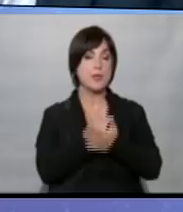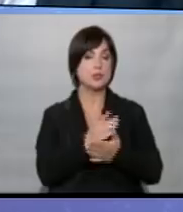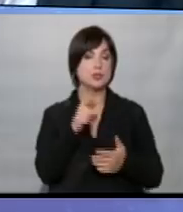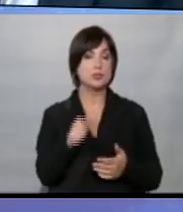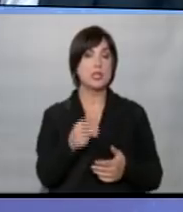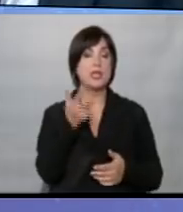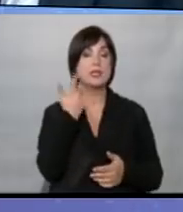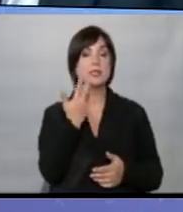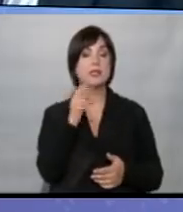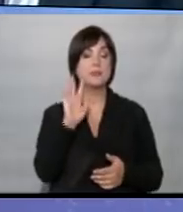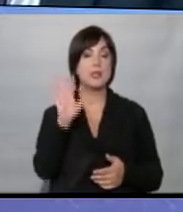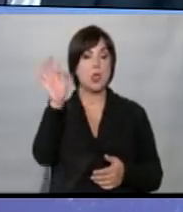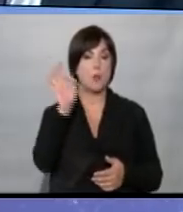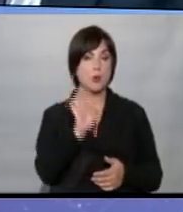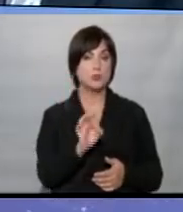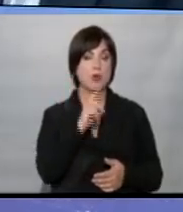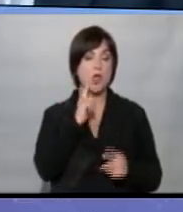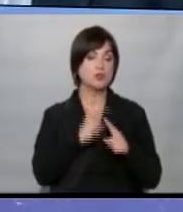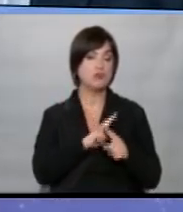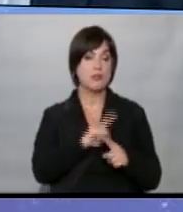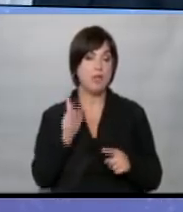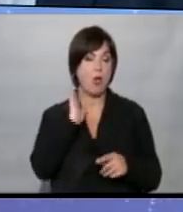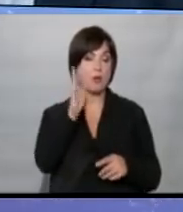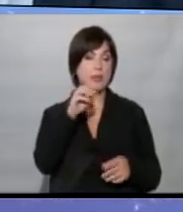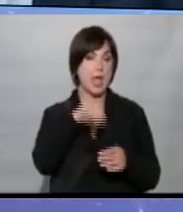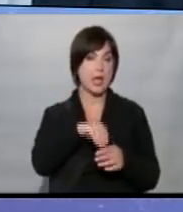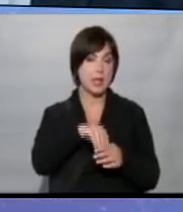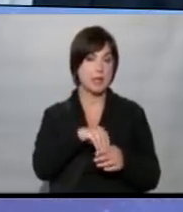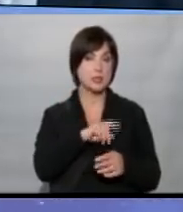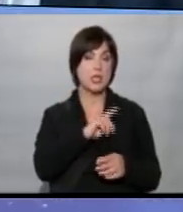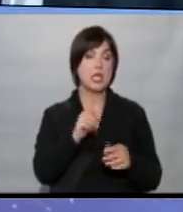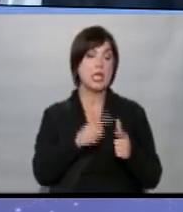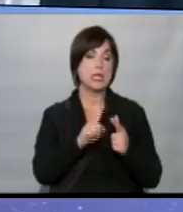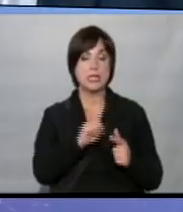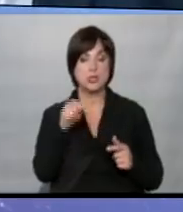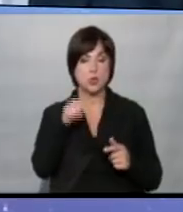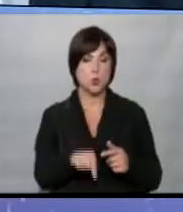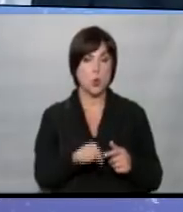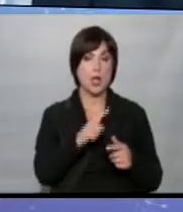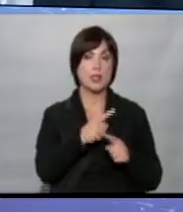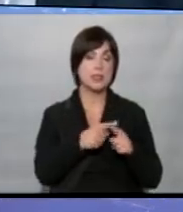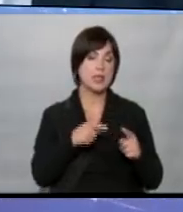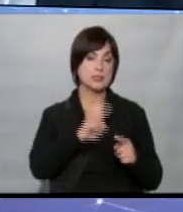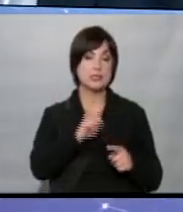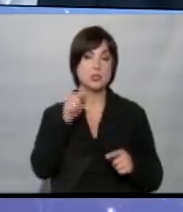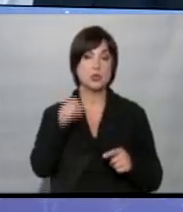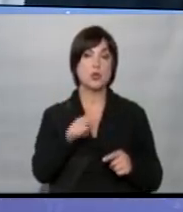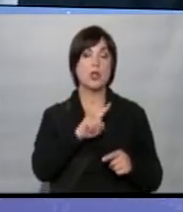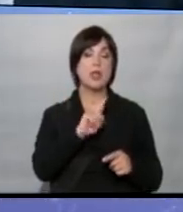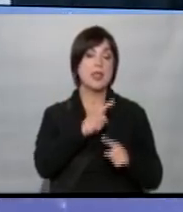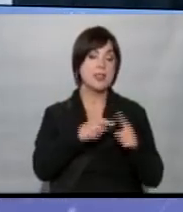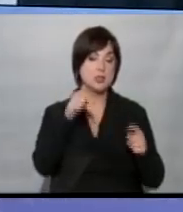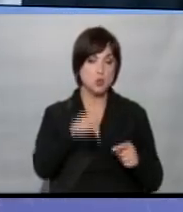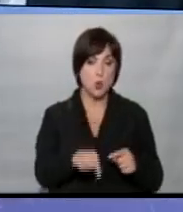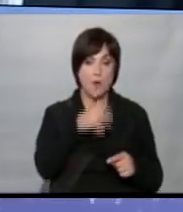е 35% кои вообичаено не излегуваат, може би не се тука, добар дел не се тука, дел и се тука, но не